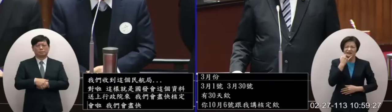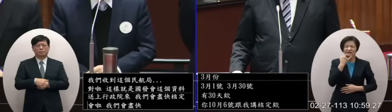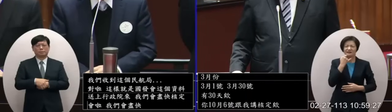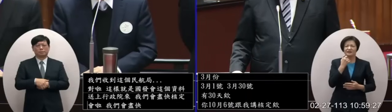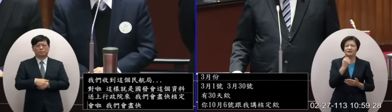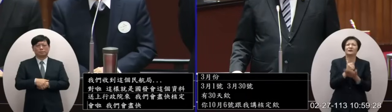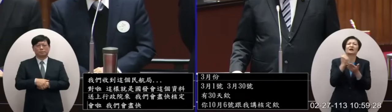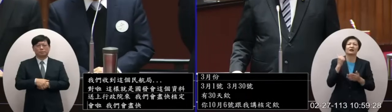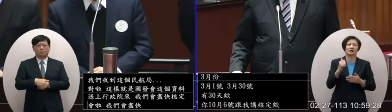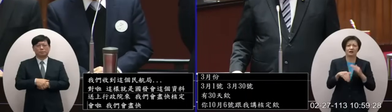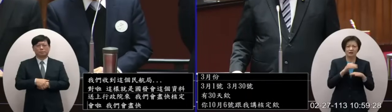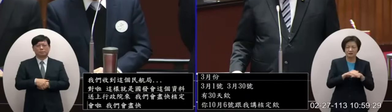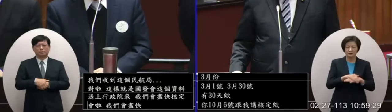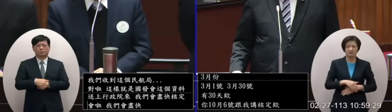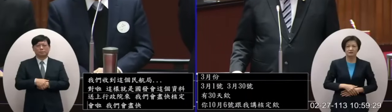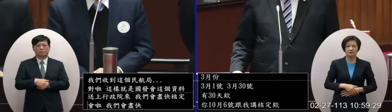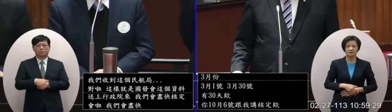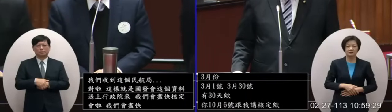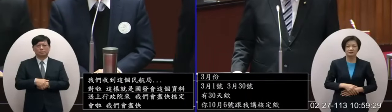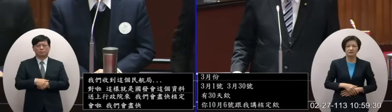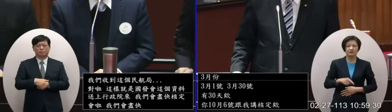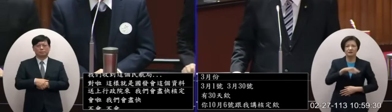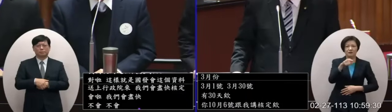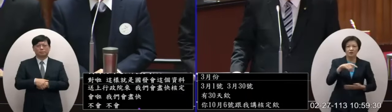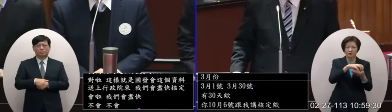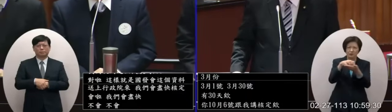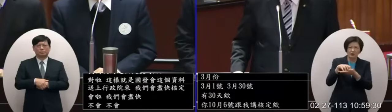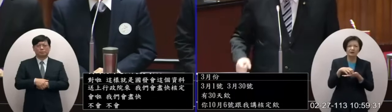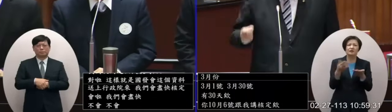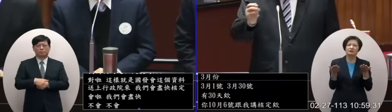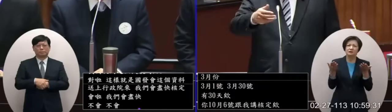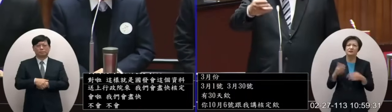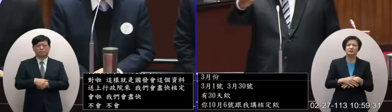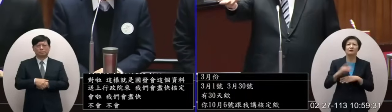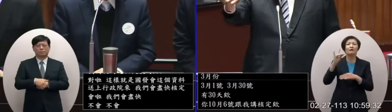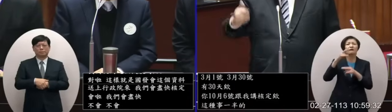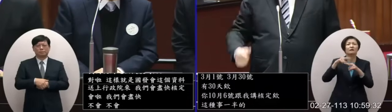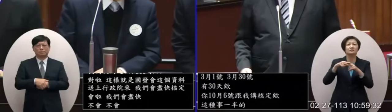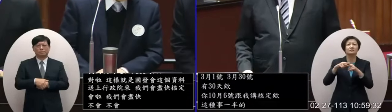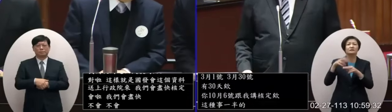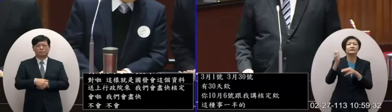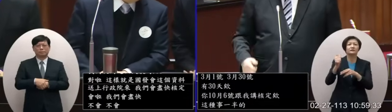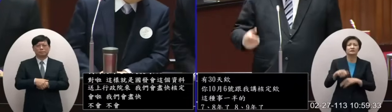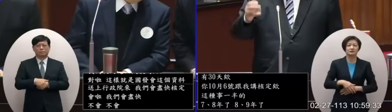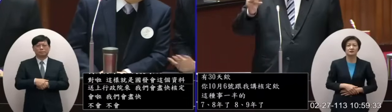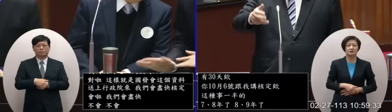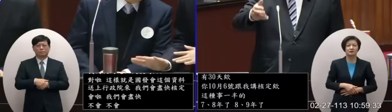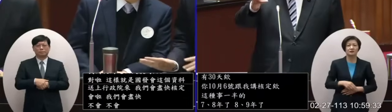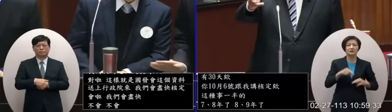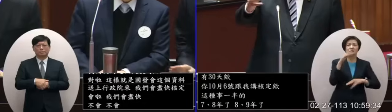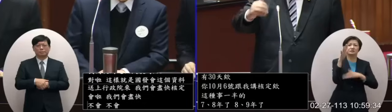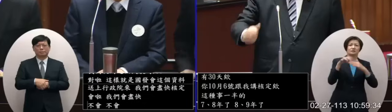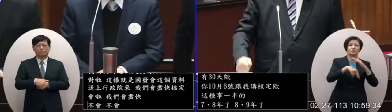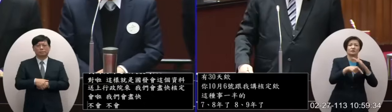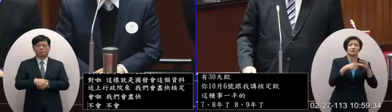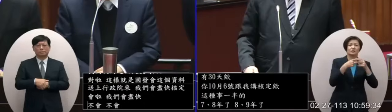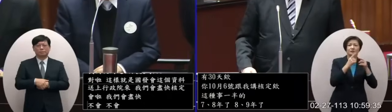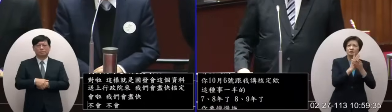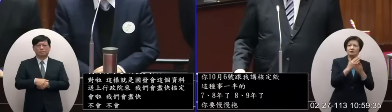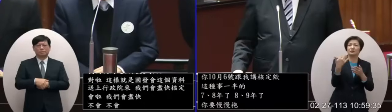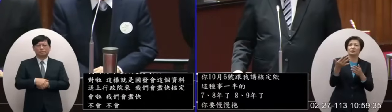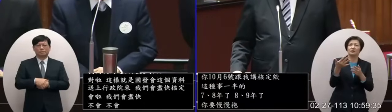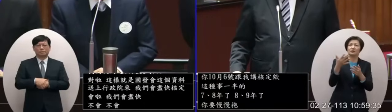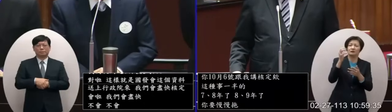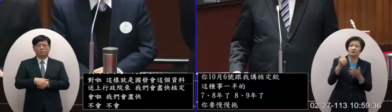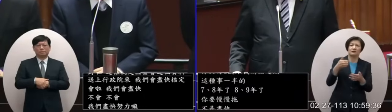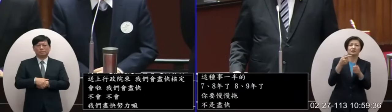嘛。公主，你那边的手续都已经差不多了， 是 报行政院秘书长嘛？秘书长送上一个院长看一下